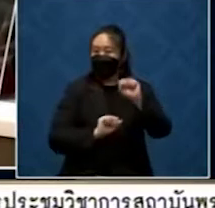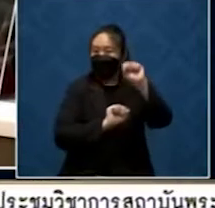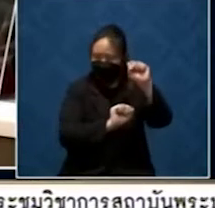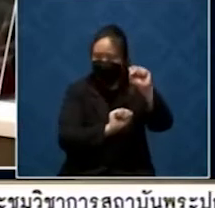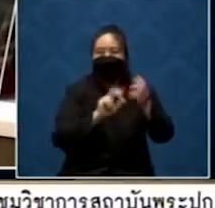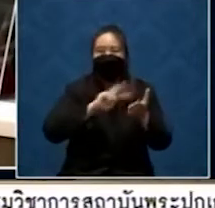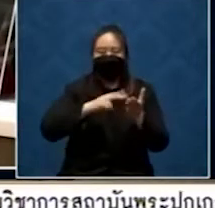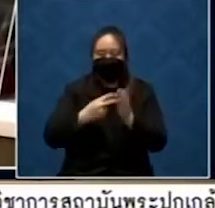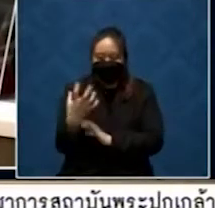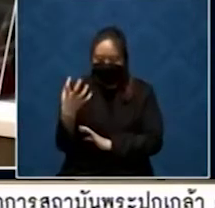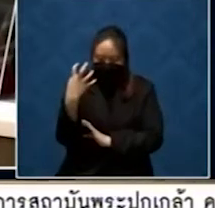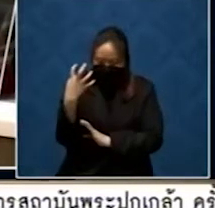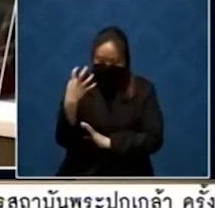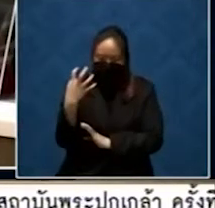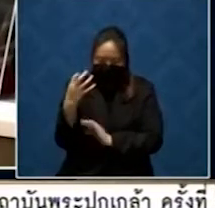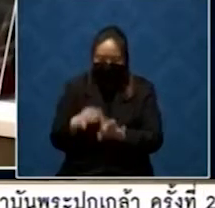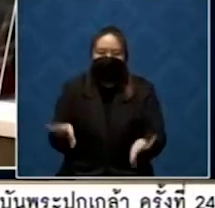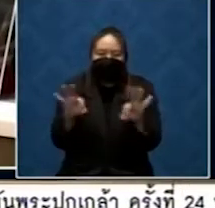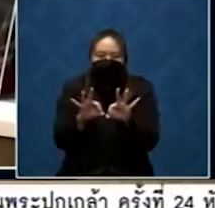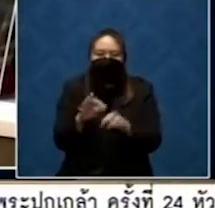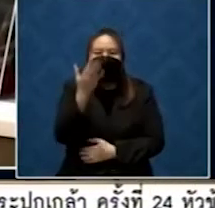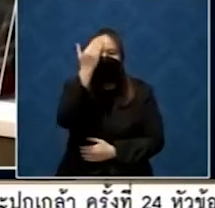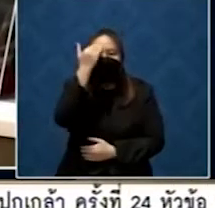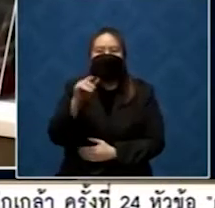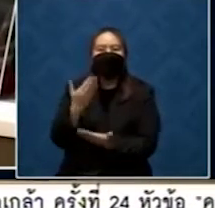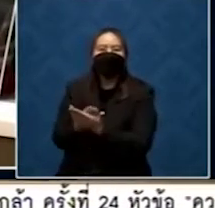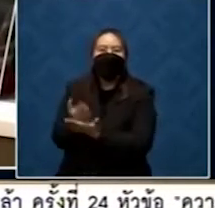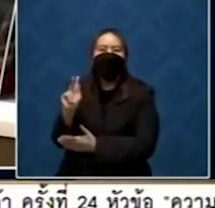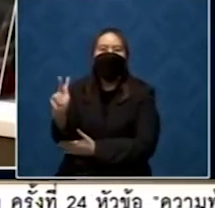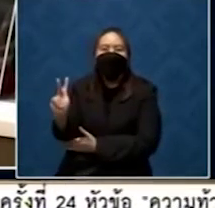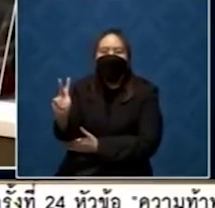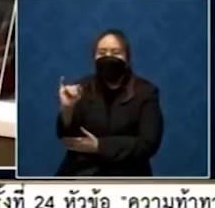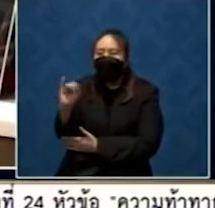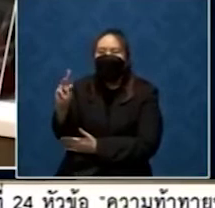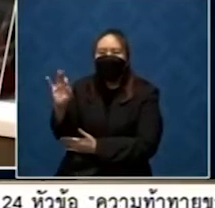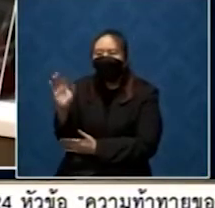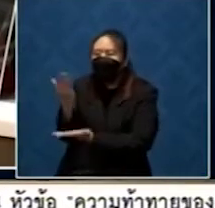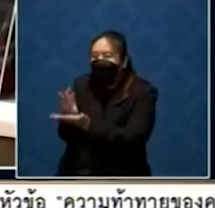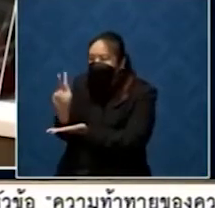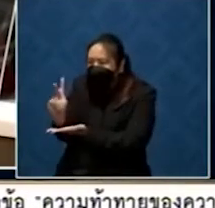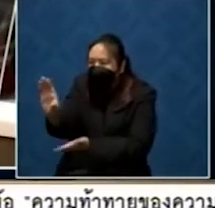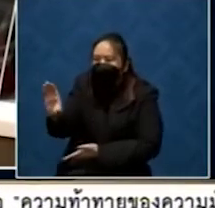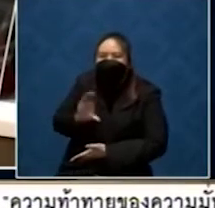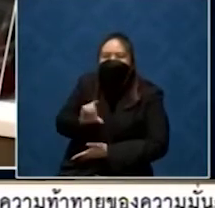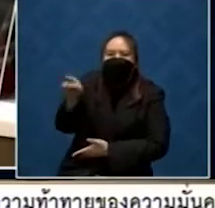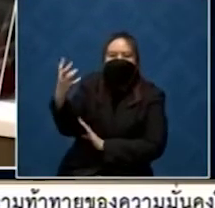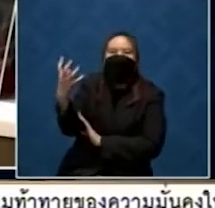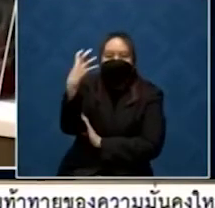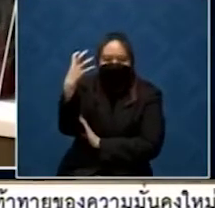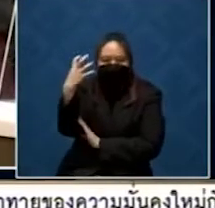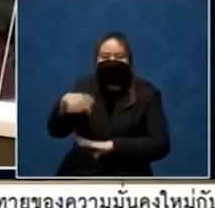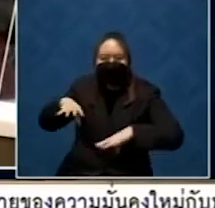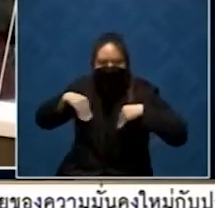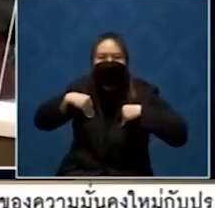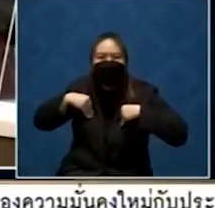จำเป็นเพราะเราไปกู้เงิน IMF มาIMF ก็ต้องบังคับให้เราทำเราก็ทำ